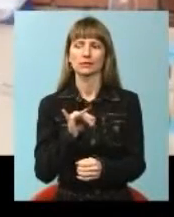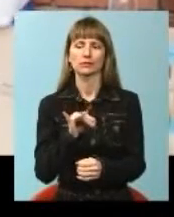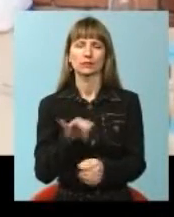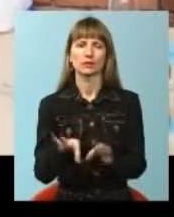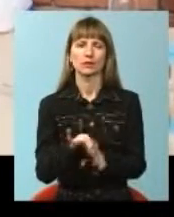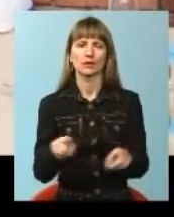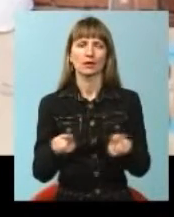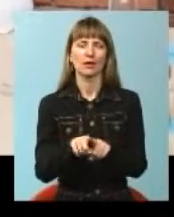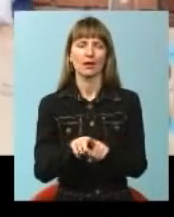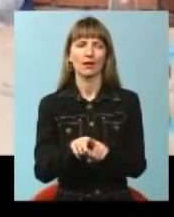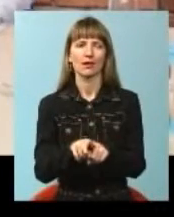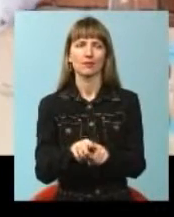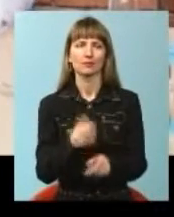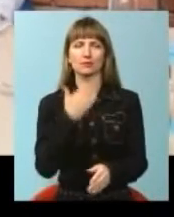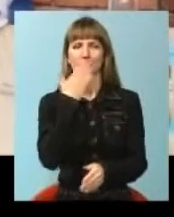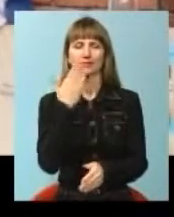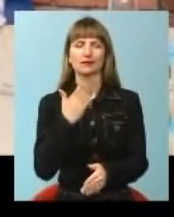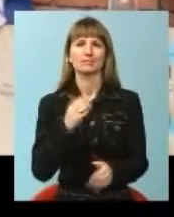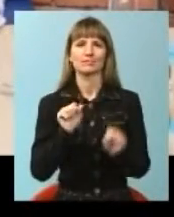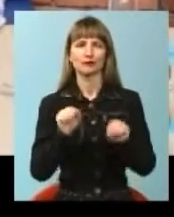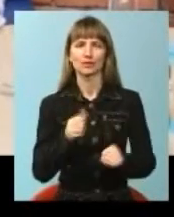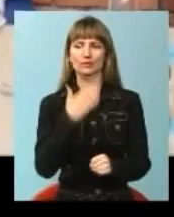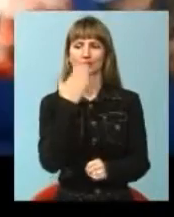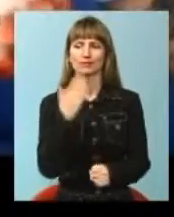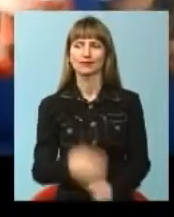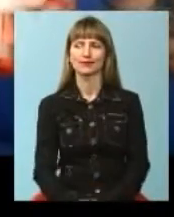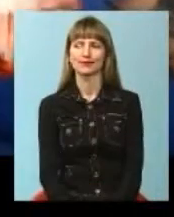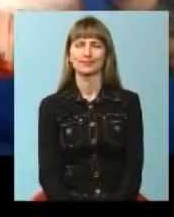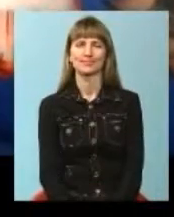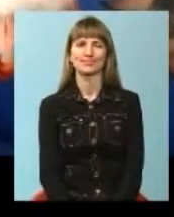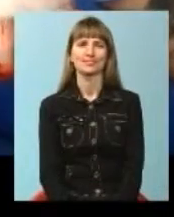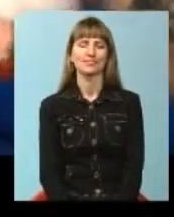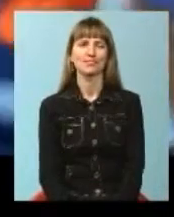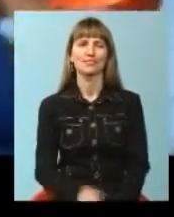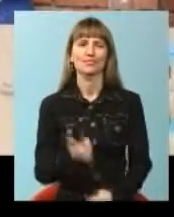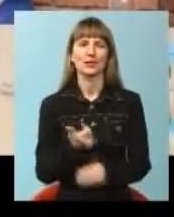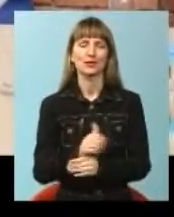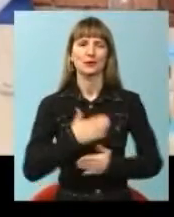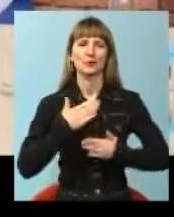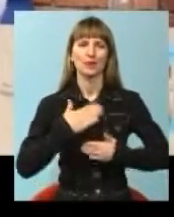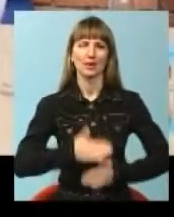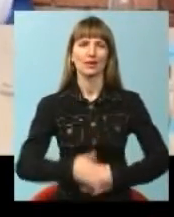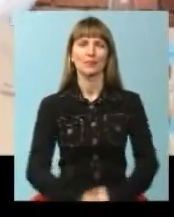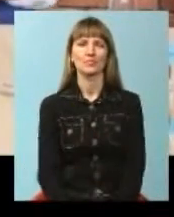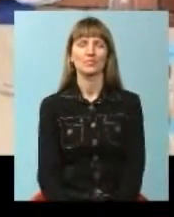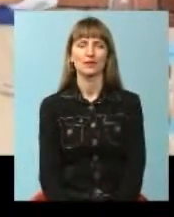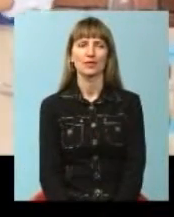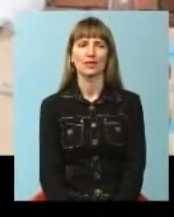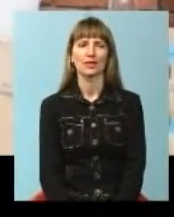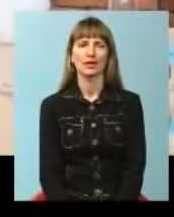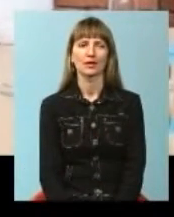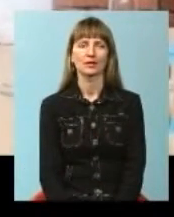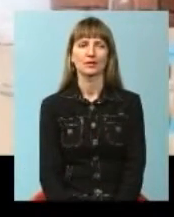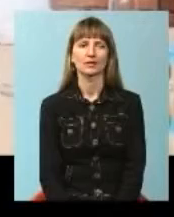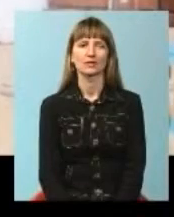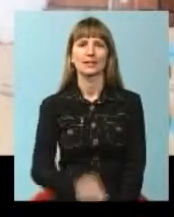така штука. Можна вдихнути, відкриваєте рота. Дуже-дуже приємно. Як мені здається, ой,